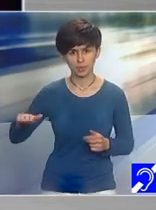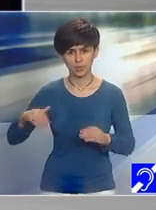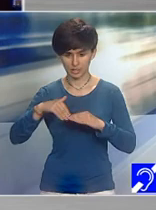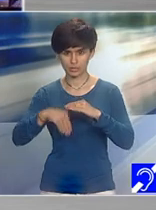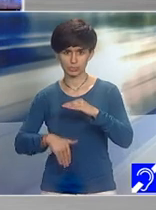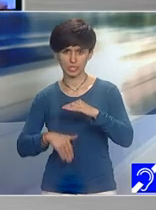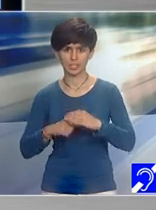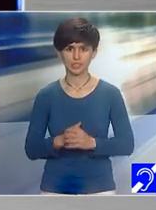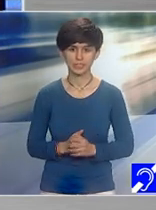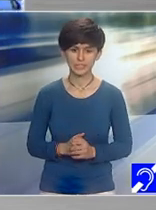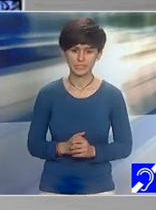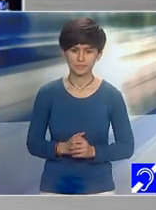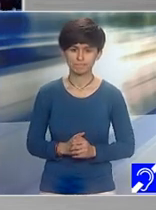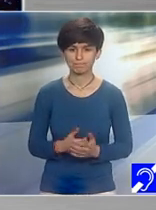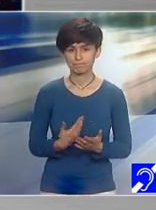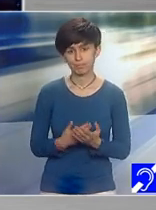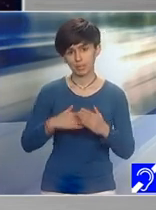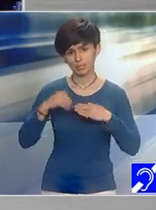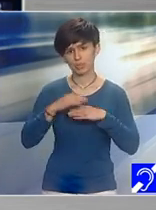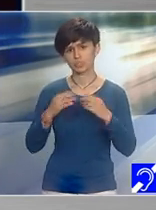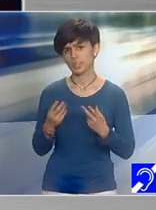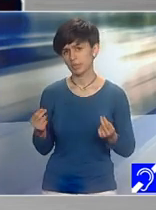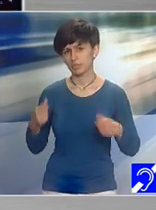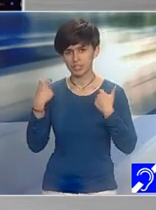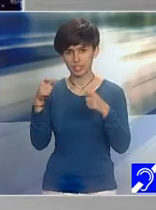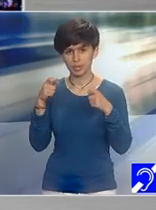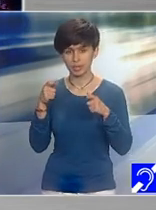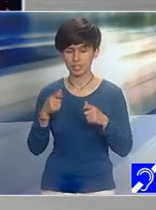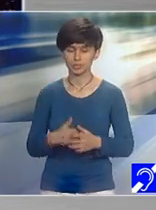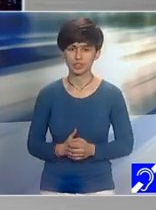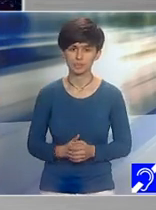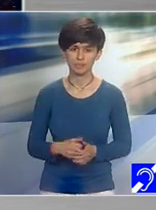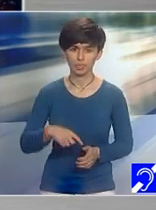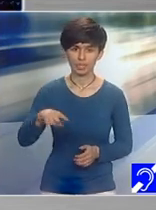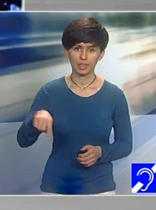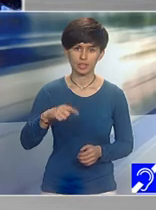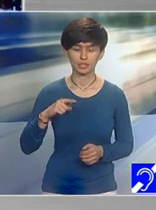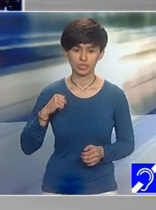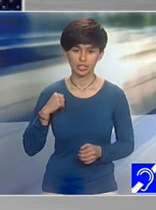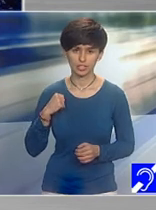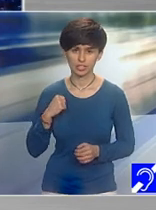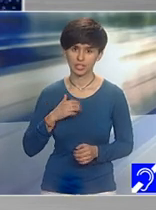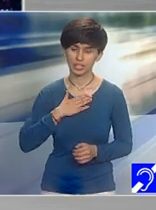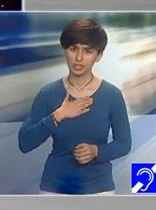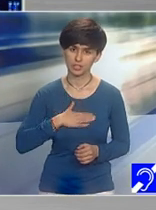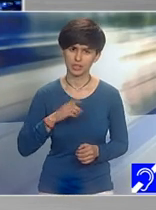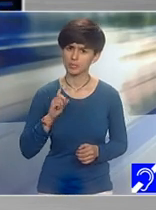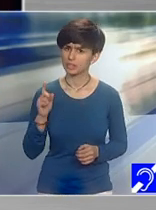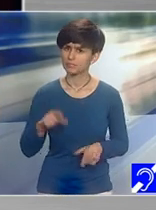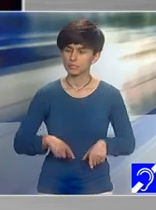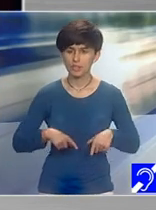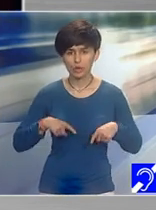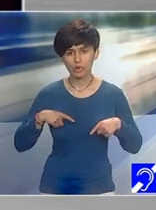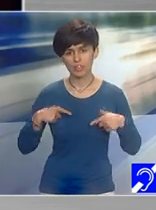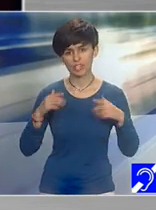problema traficului, pentru a construi mai multe parcuri. Pentru că, la fel, noi tinerii ne dorim nu o viață nu doar